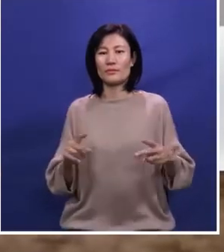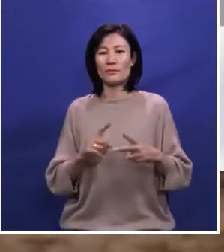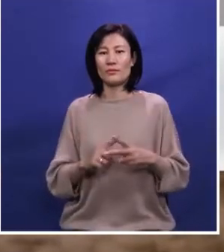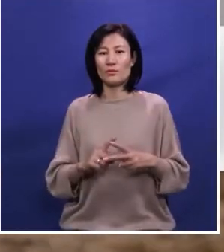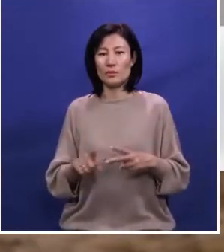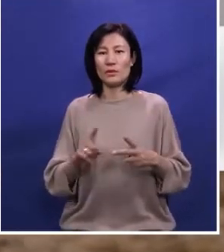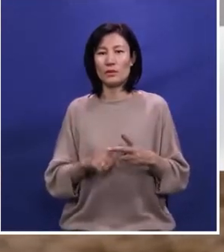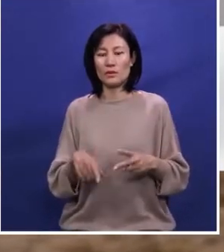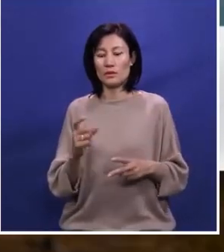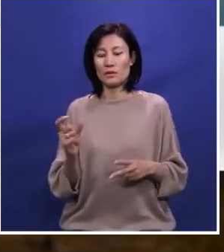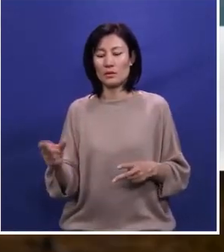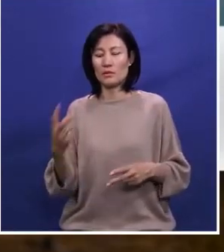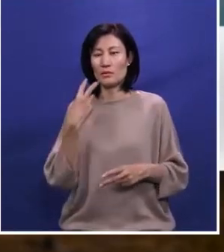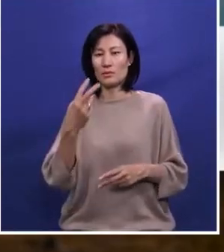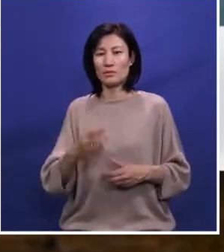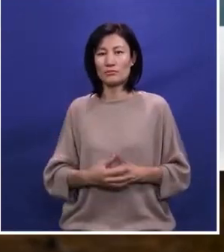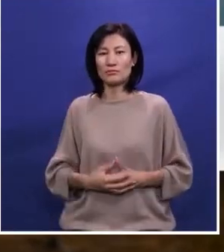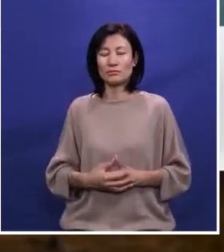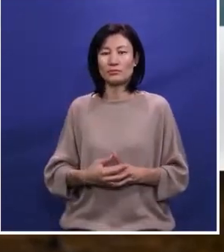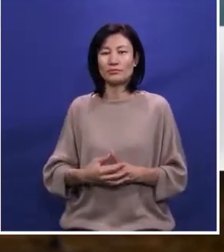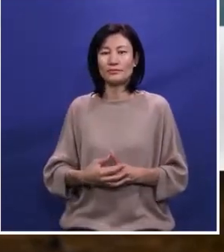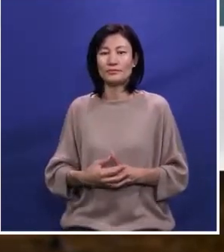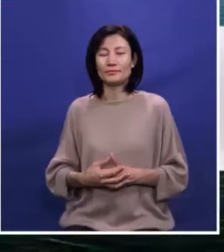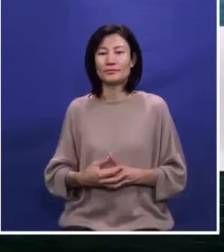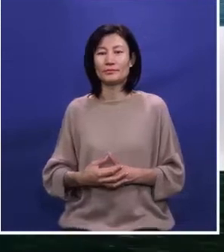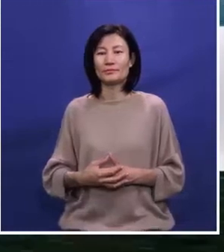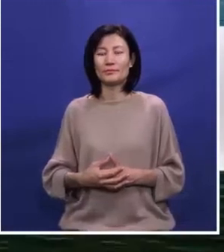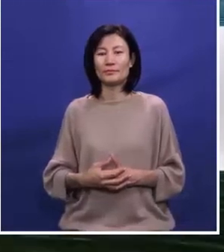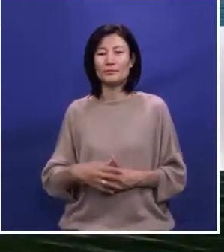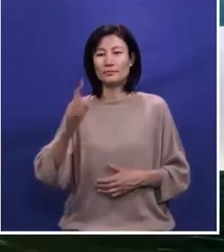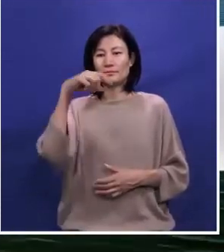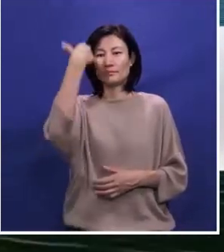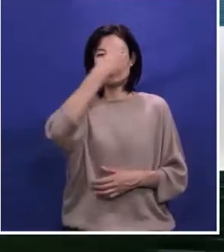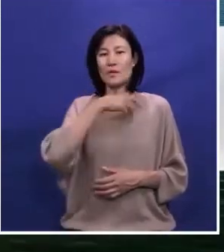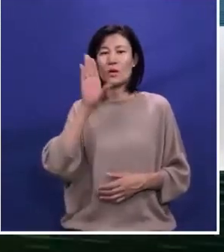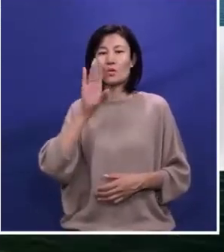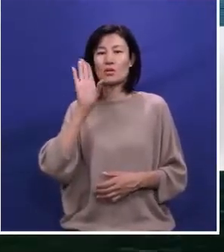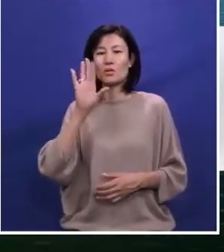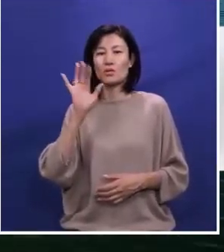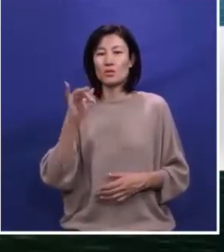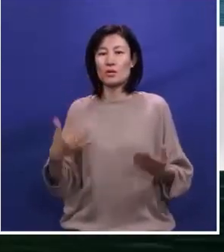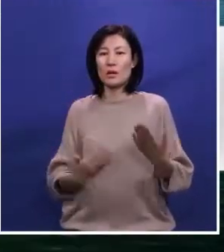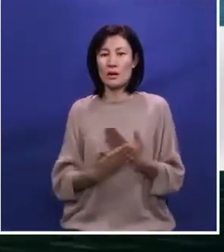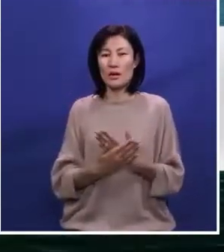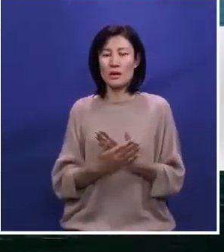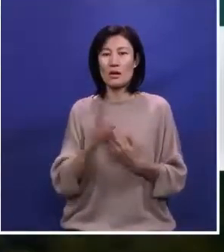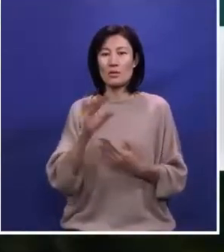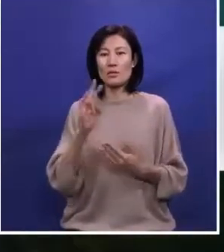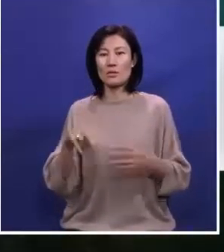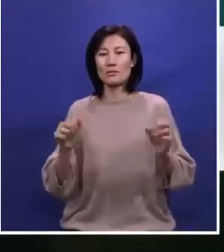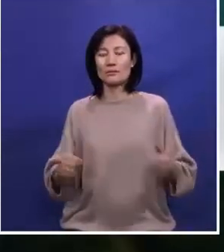сараң адамды әр жерден көзіңіз шауы мүмкін. Соңғы жылдары ғана су қайта оралып, ерекше